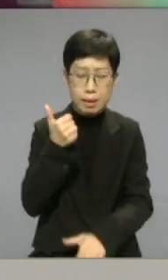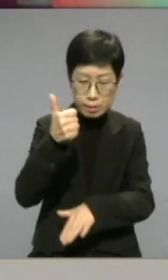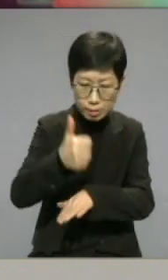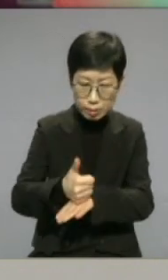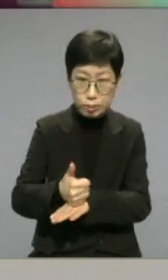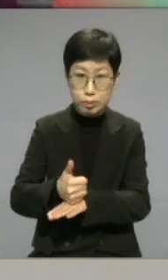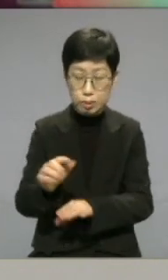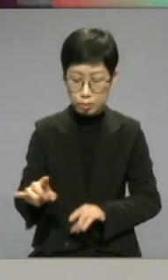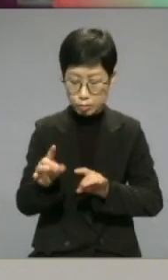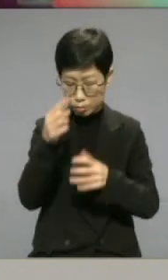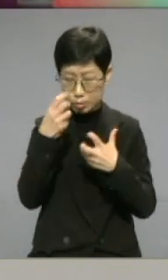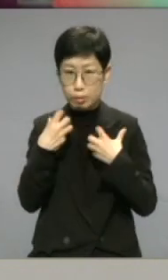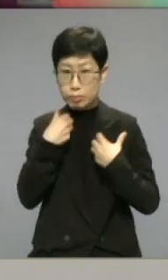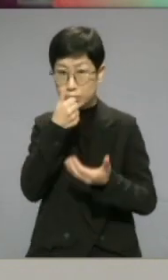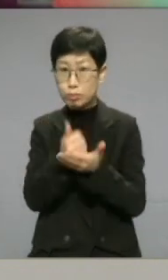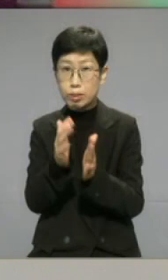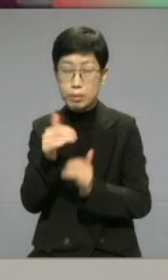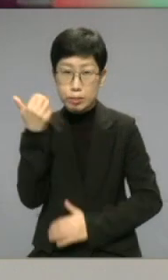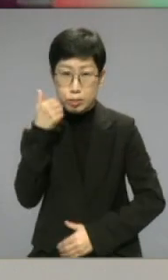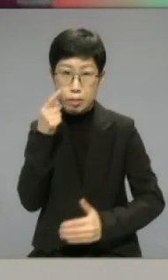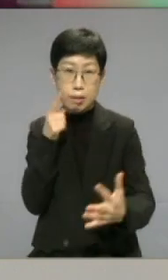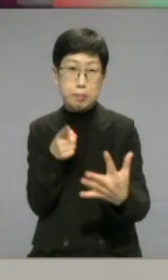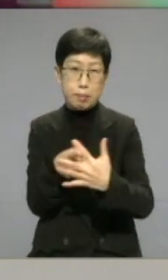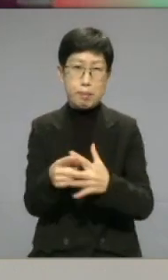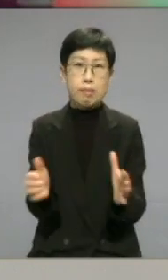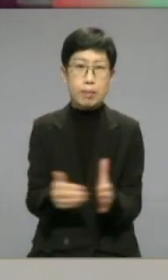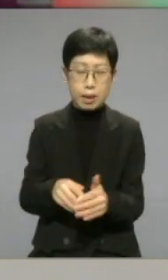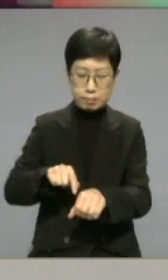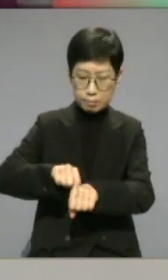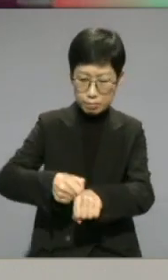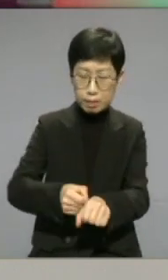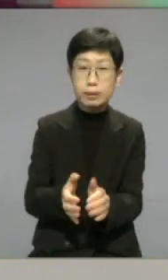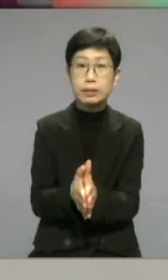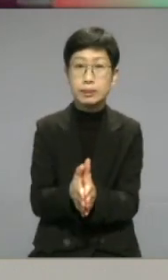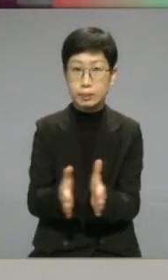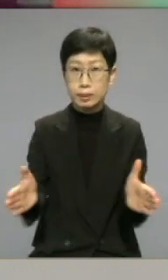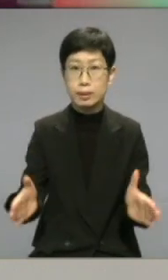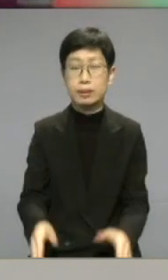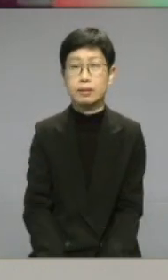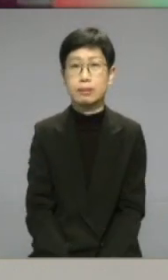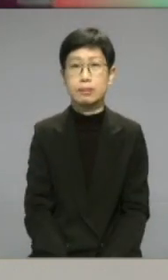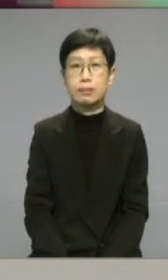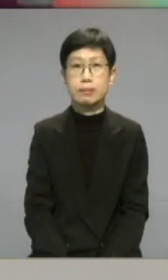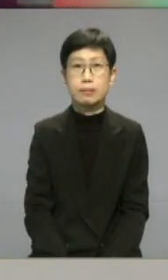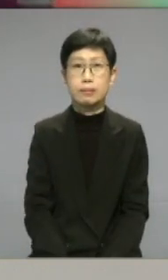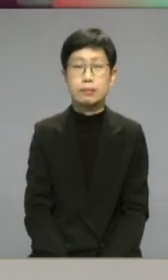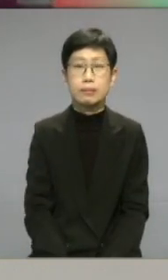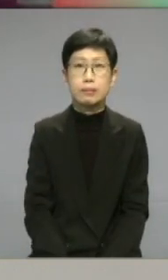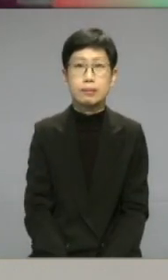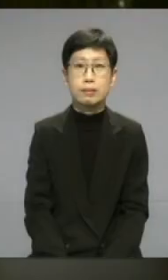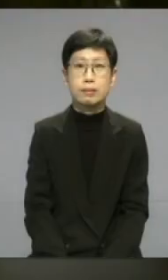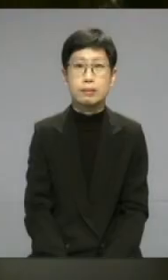호주 정부가 범인이 누구인지를 밝혀냈다 제재에 착수했습니다 김준호 월드 리포터입니다